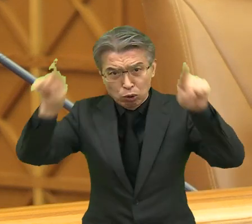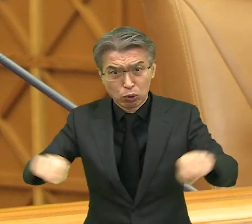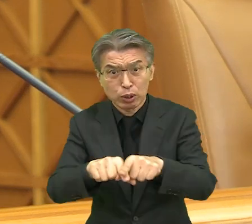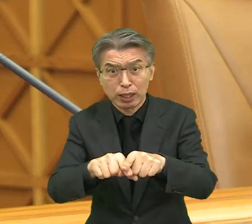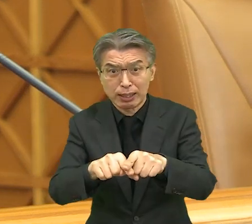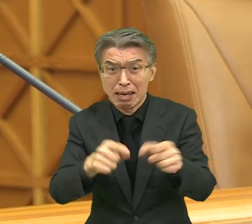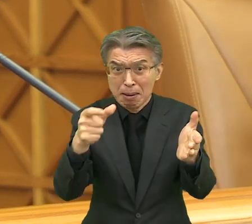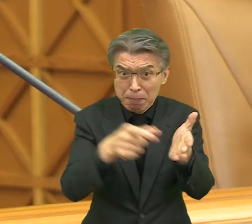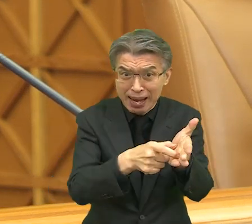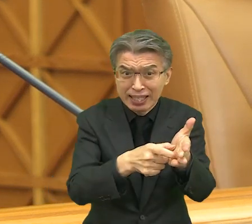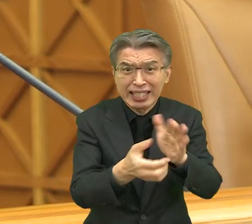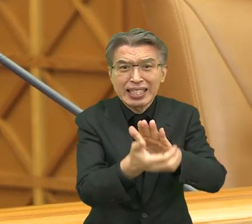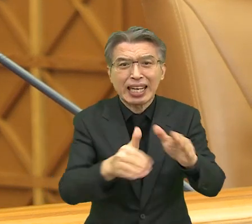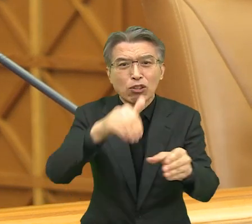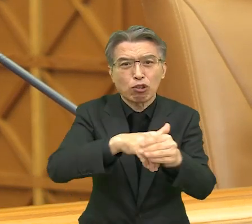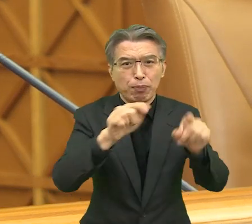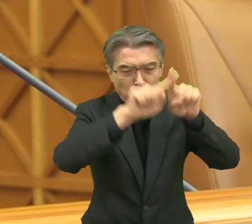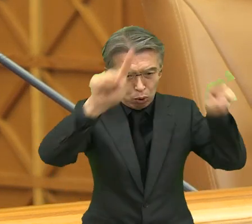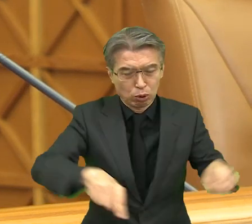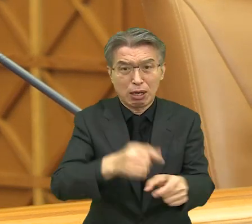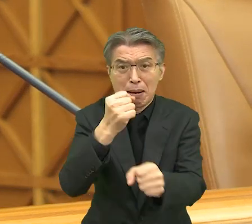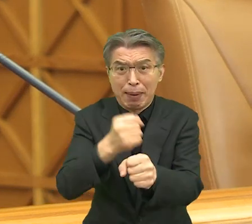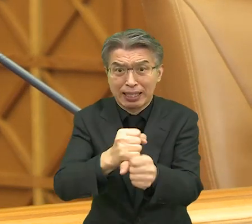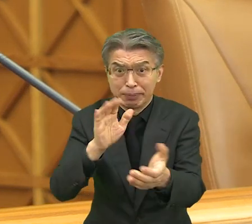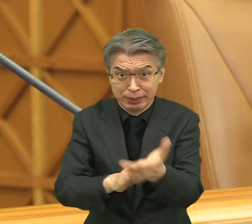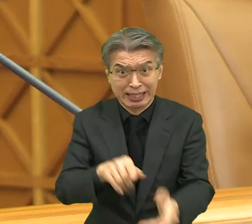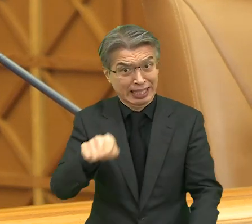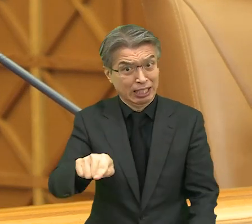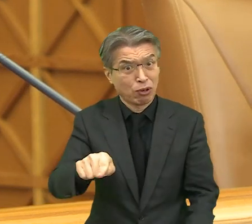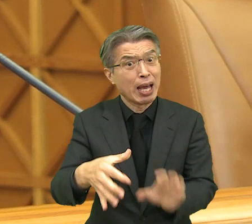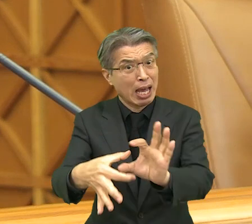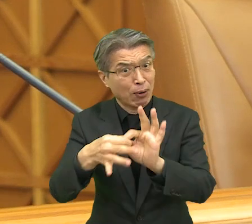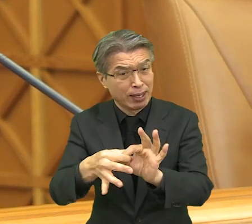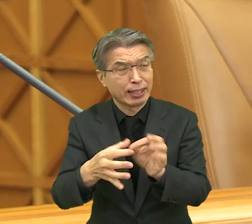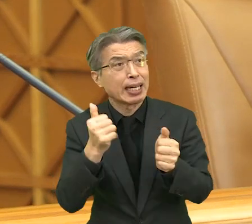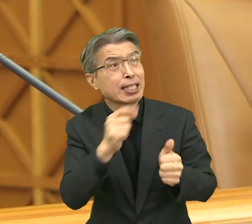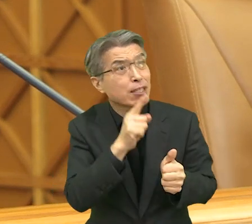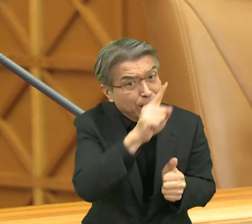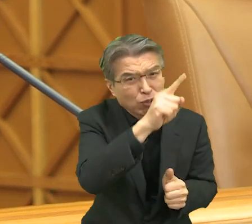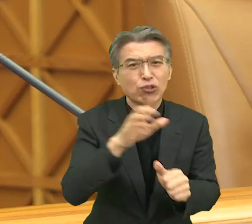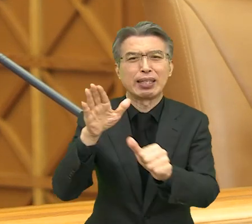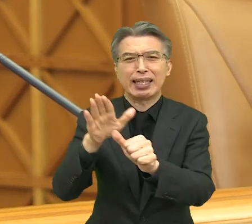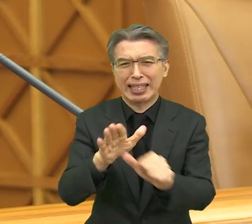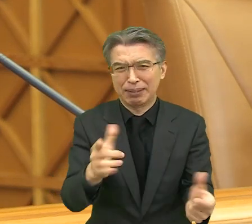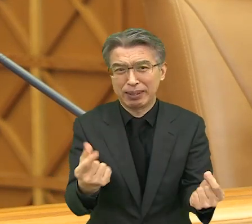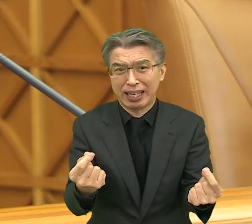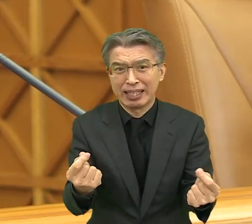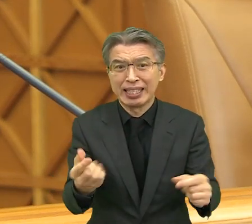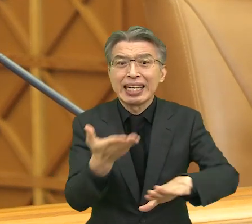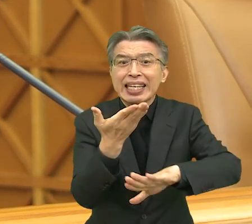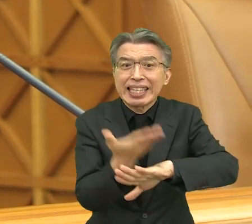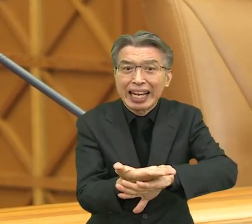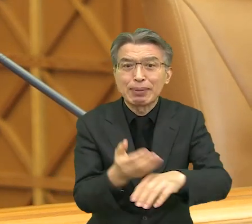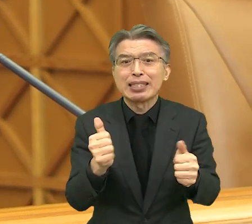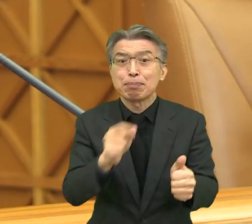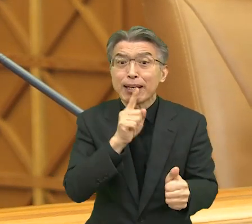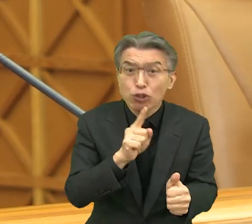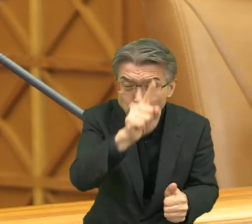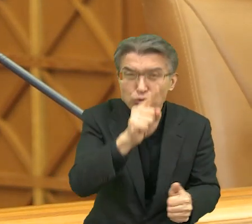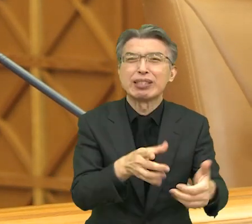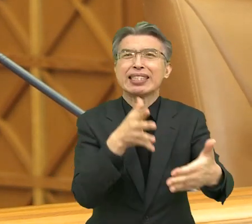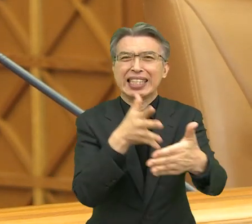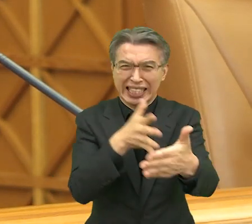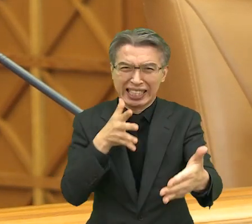QR코드가 표기된 사전투표용지 발급 행위에 대한 심판 청구를 각하한다. 청구인들의 나머지 심판